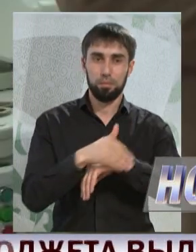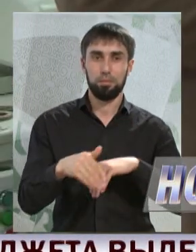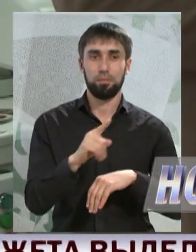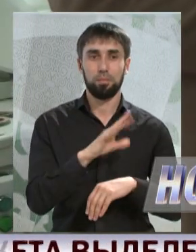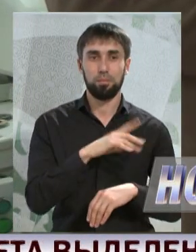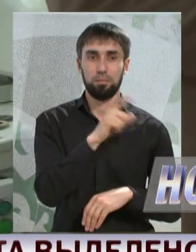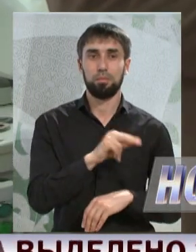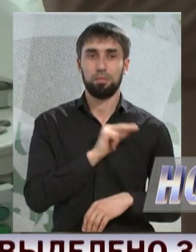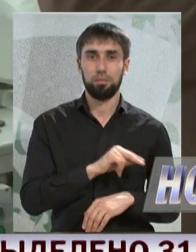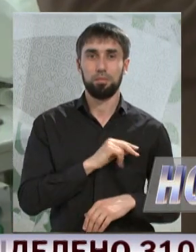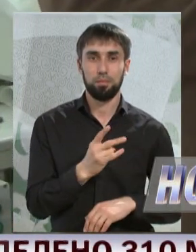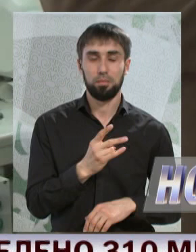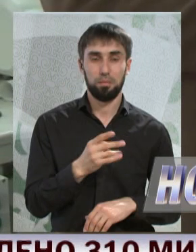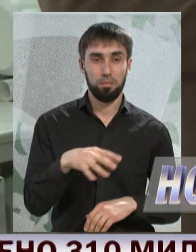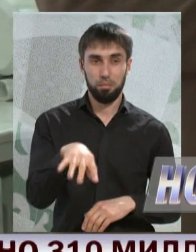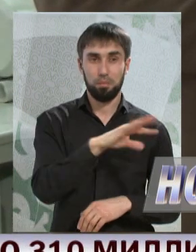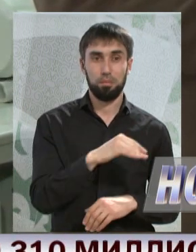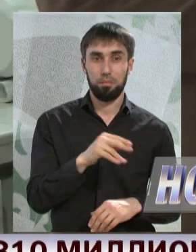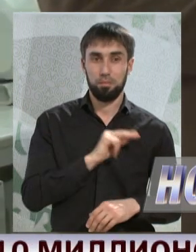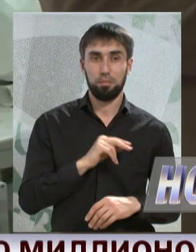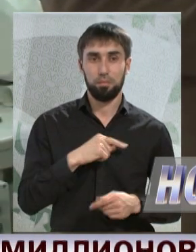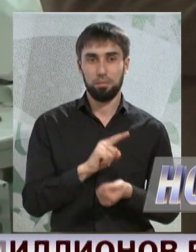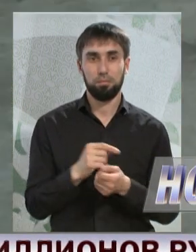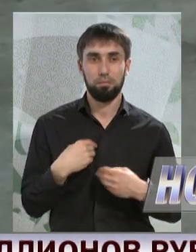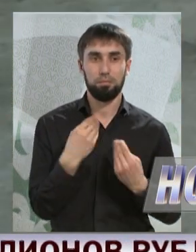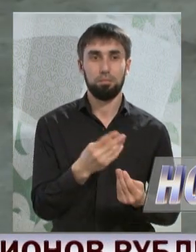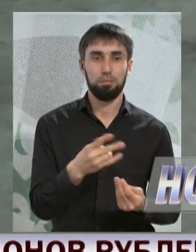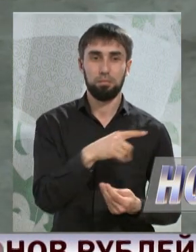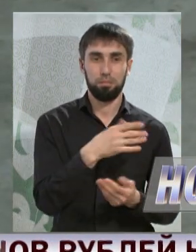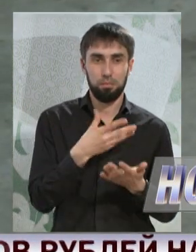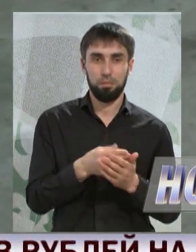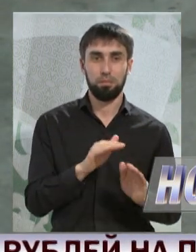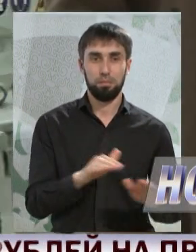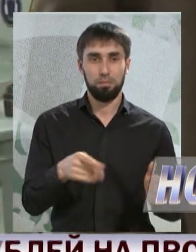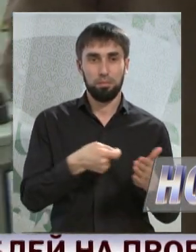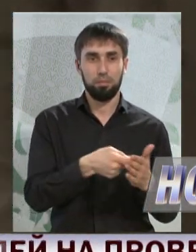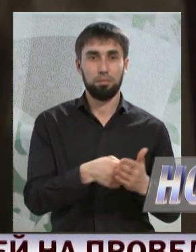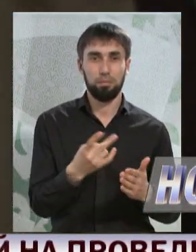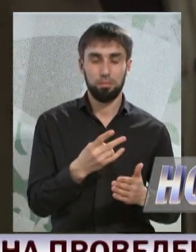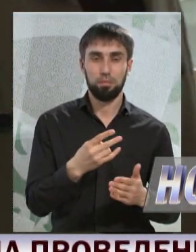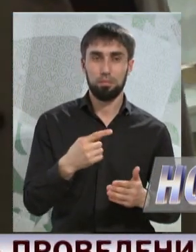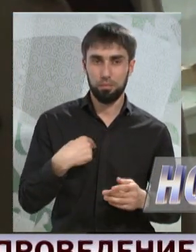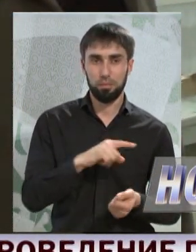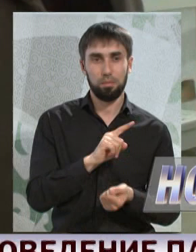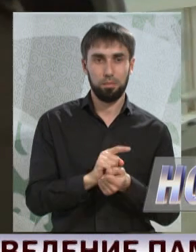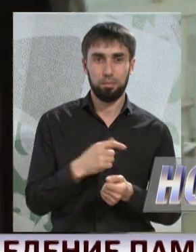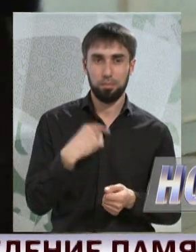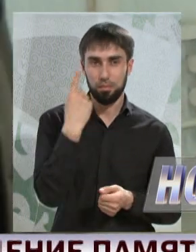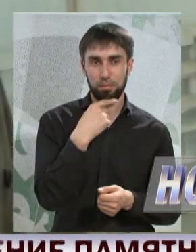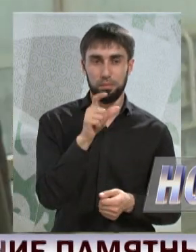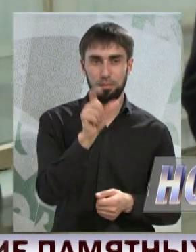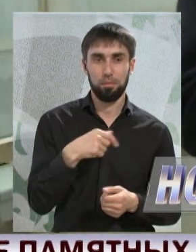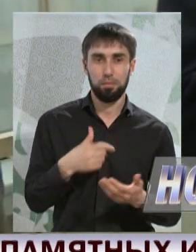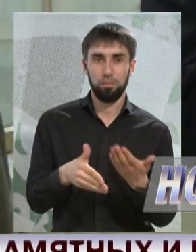Войнах, войбовцы были, фредлица, его как бы месяца. Цедуачи, я поддержку тебя личную буду делать, и он будет делать, и правительство